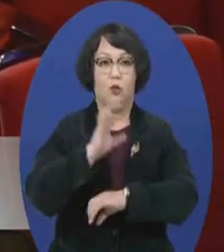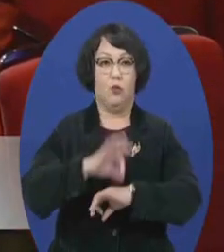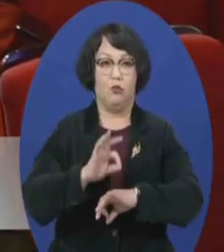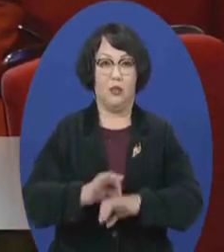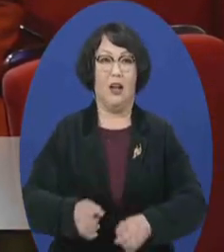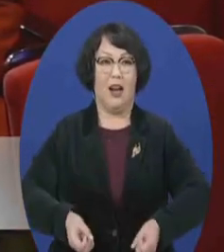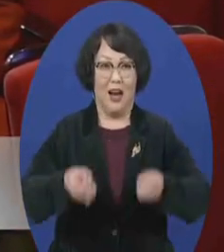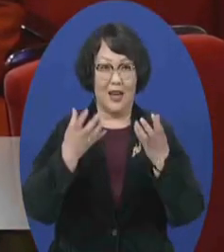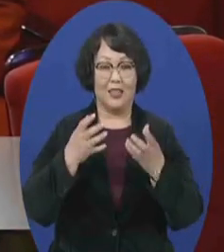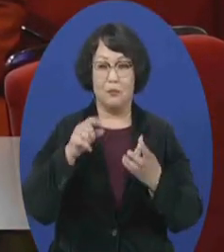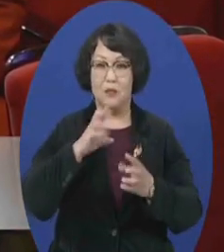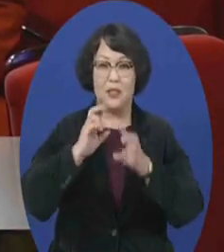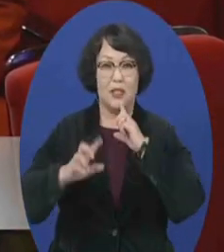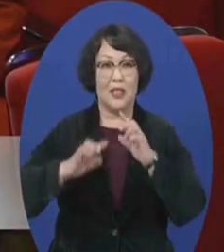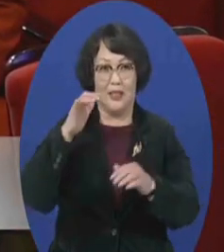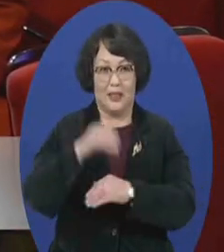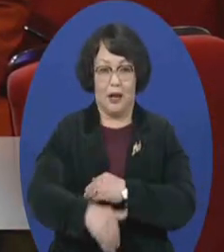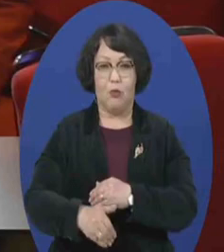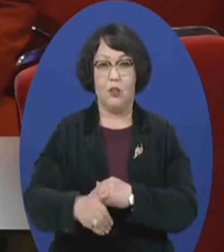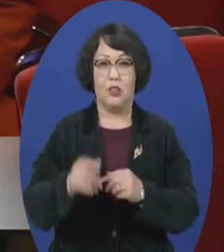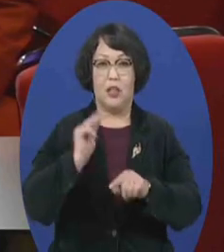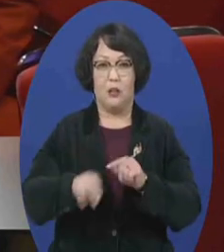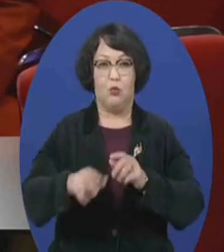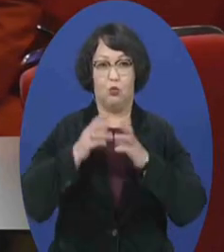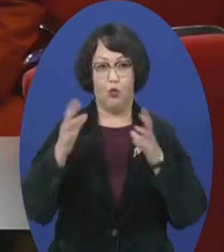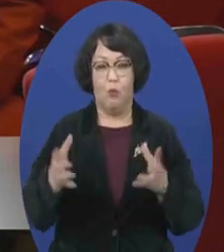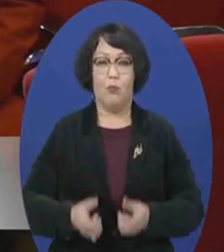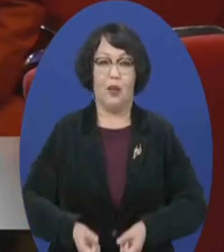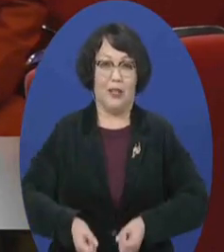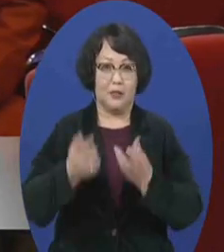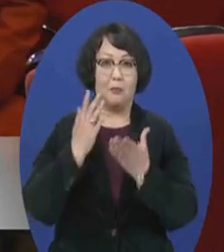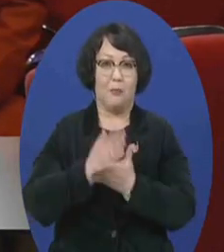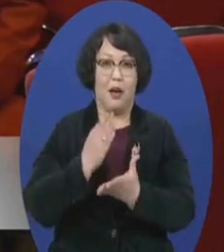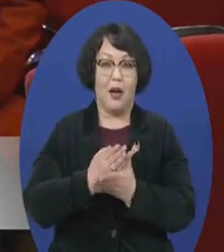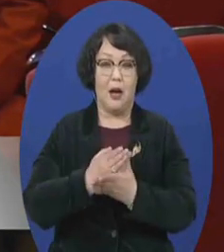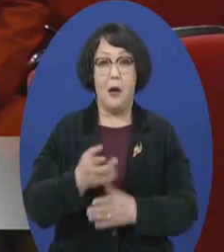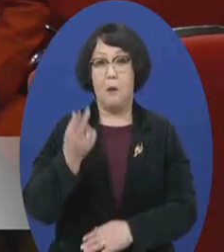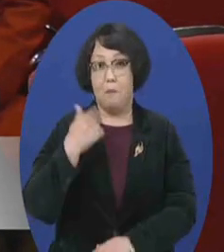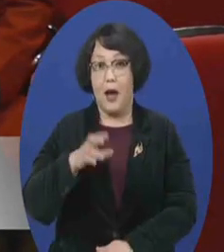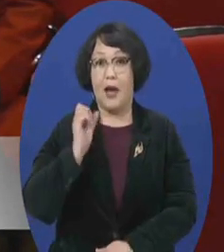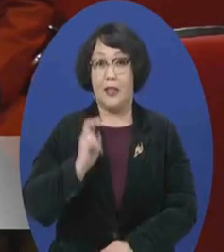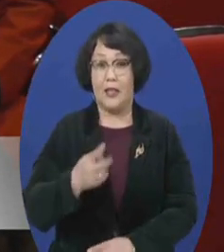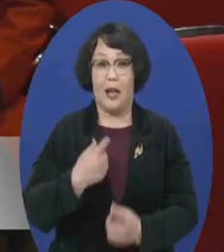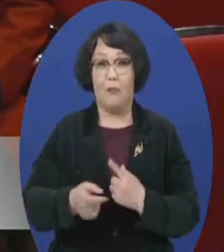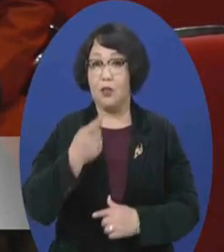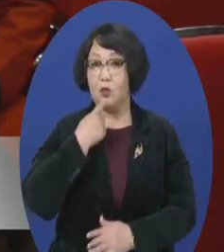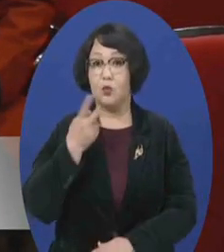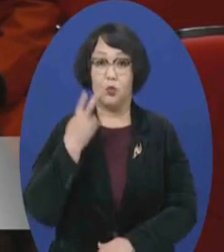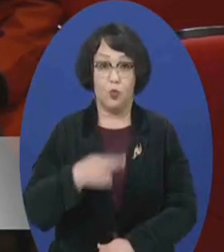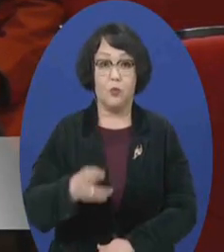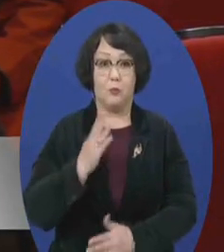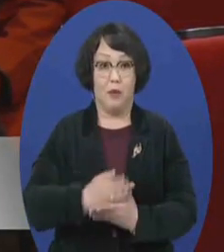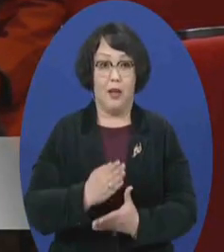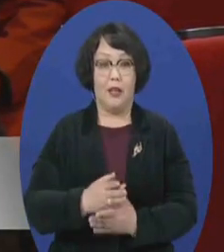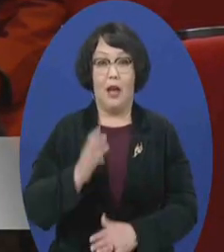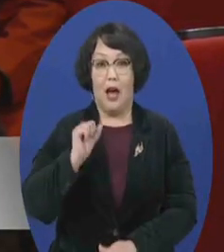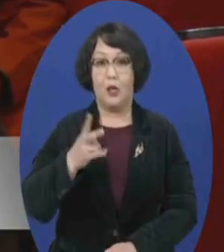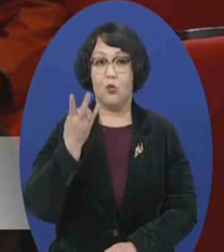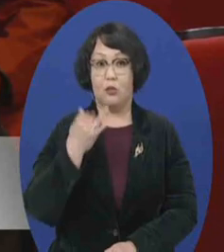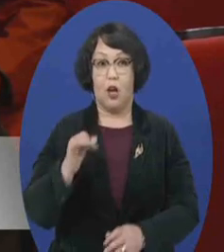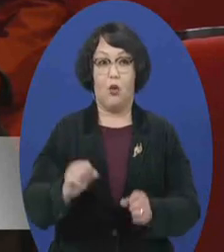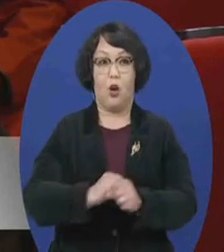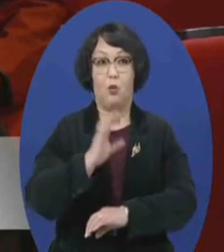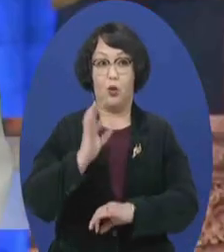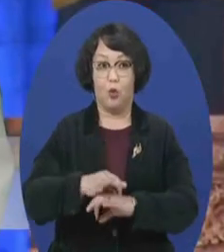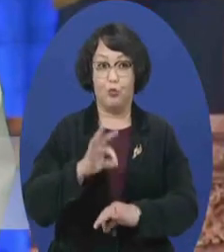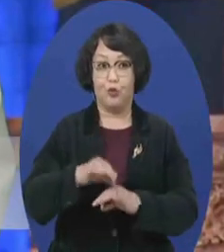COVID-19 тахлыг даван гарах хүнцхэн сорилт тулгараад байна. Нөхцөл байдалч амаргүй байна. Энэ аюул сардхад